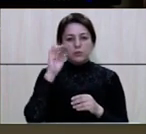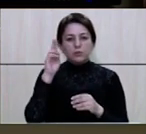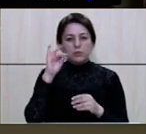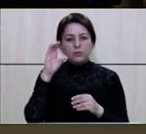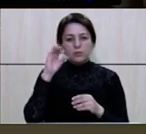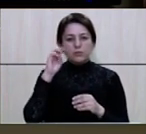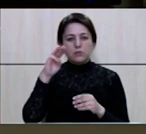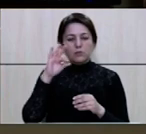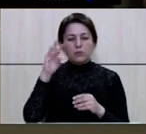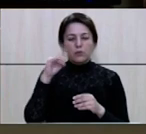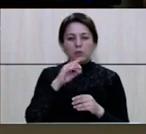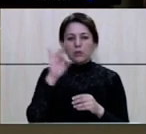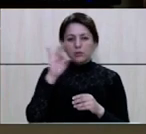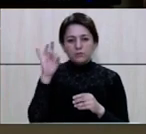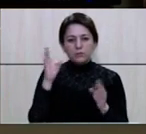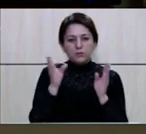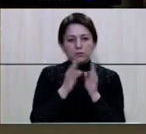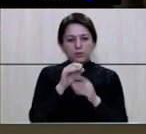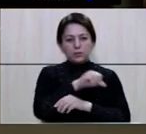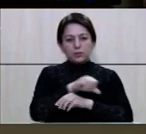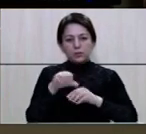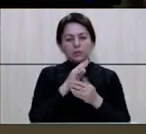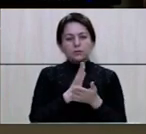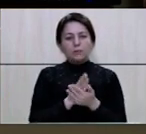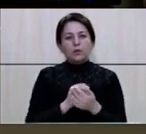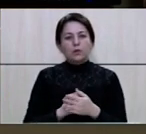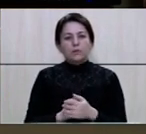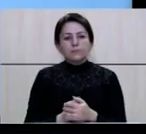Respublikasi bilan chegaralangan.